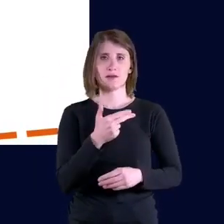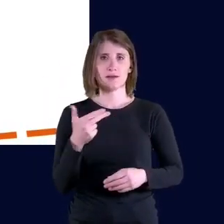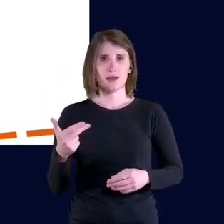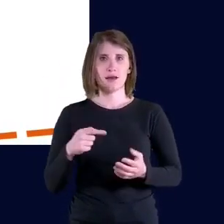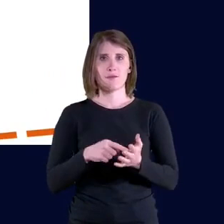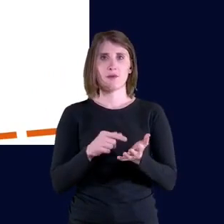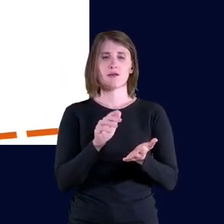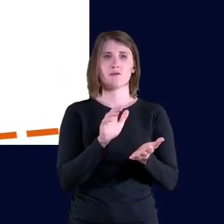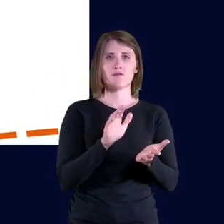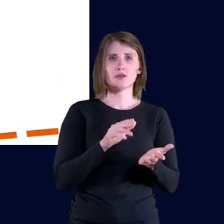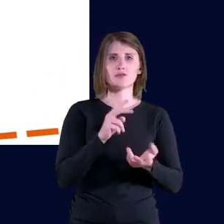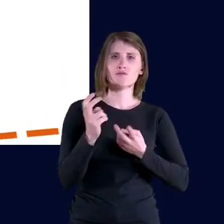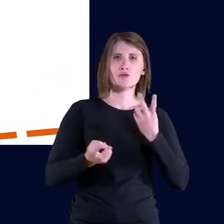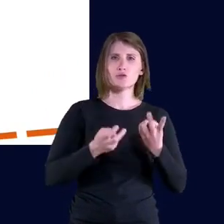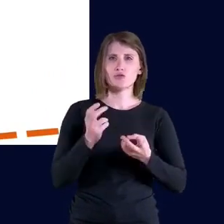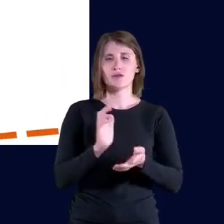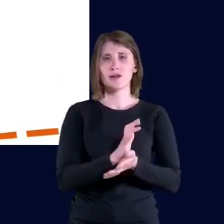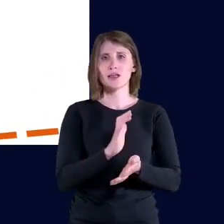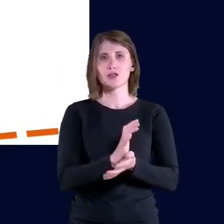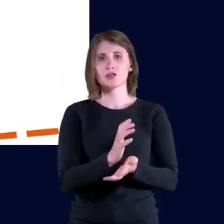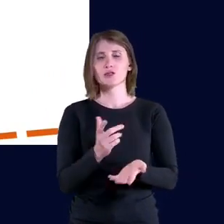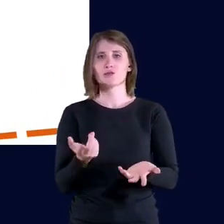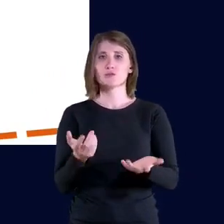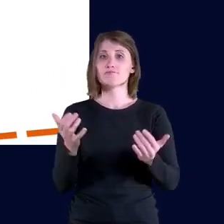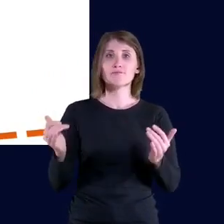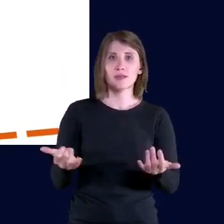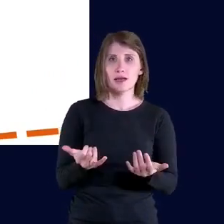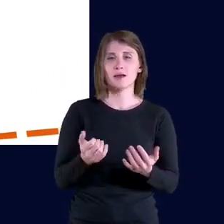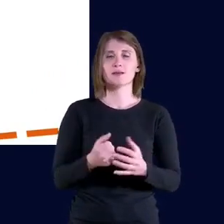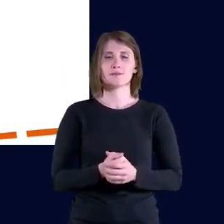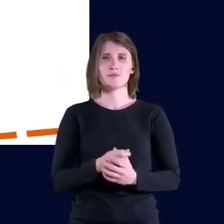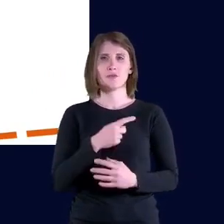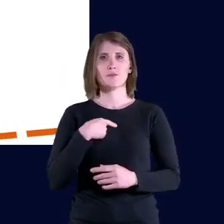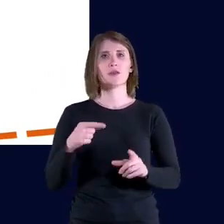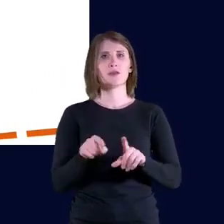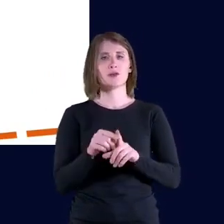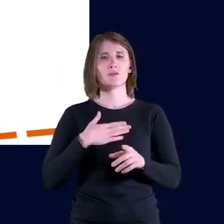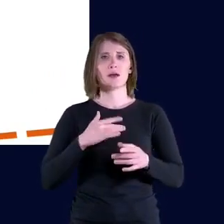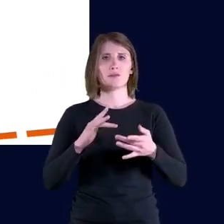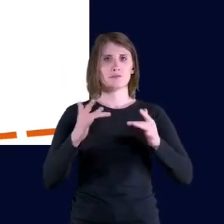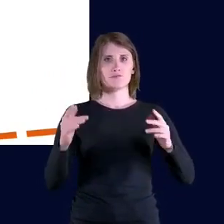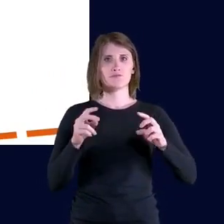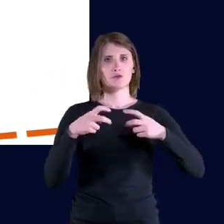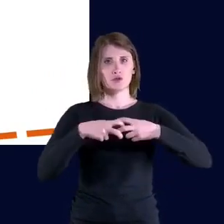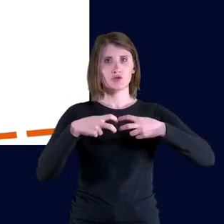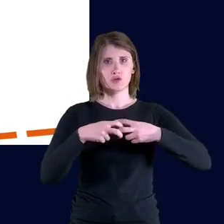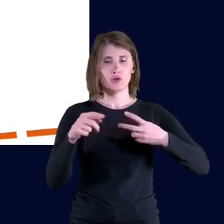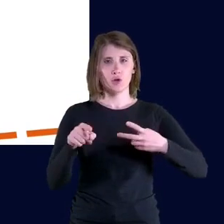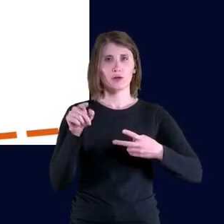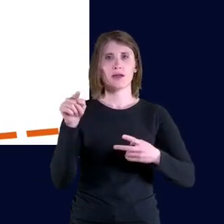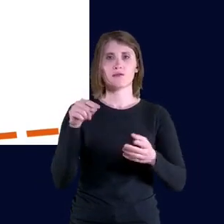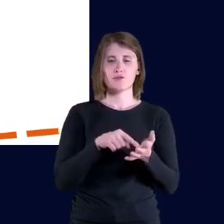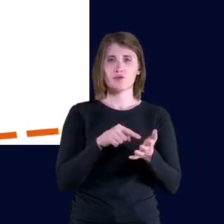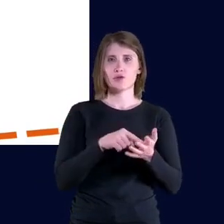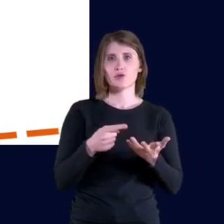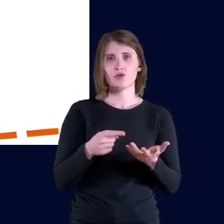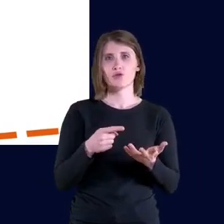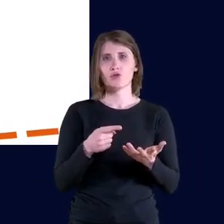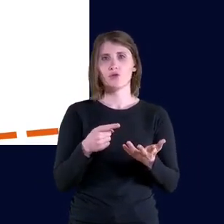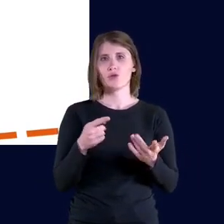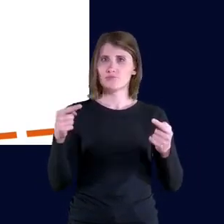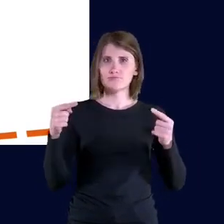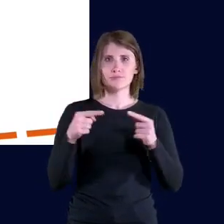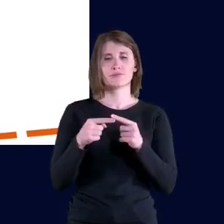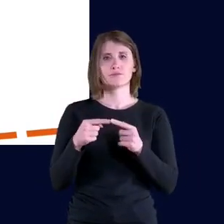umieszczania i wyszukiwania czasopism prowadzimy również stronę internetową poświęconemu stricte właśnie naszej bazie